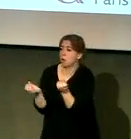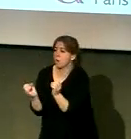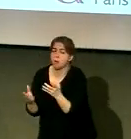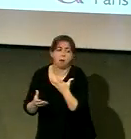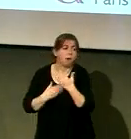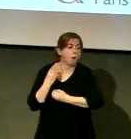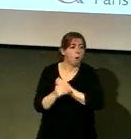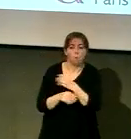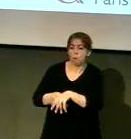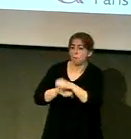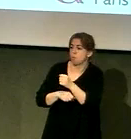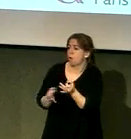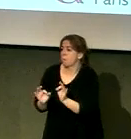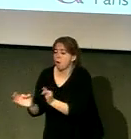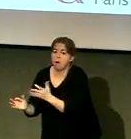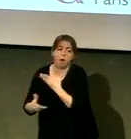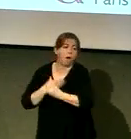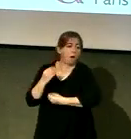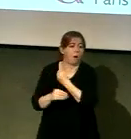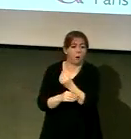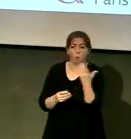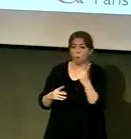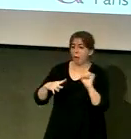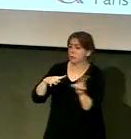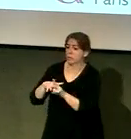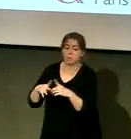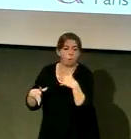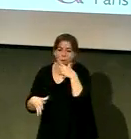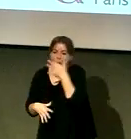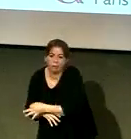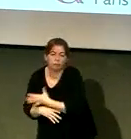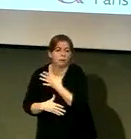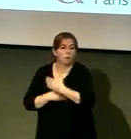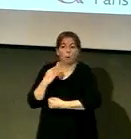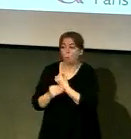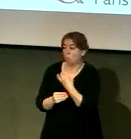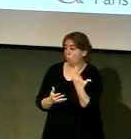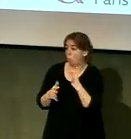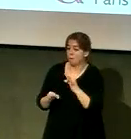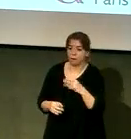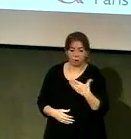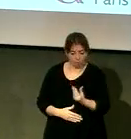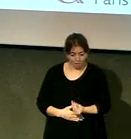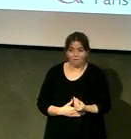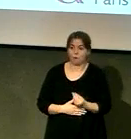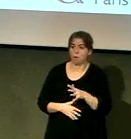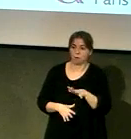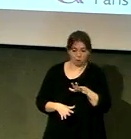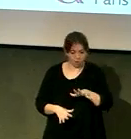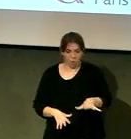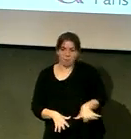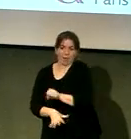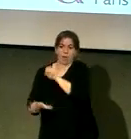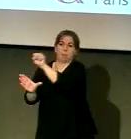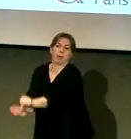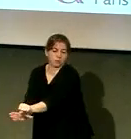d'emploi, les risques judiciaires, le risque après de placement de l'enfant, on y reviendra. Et puis